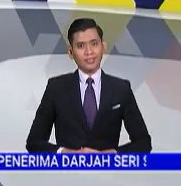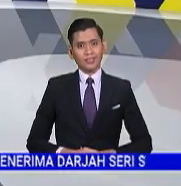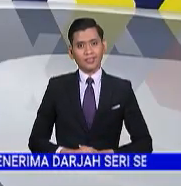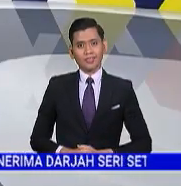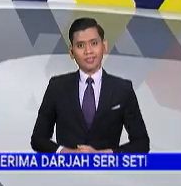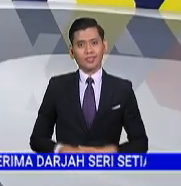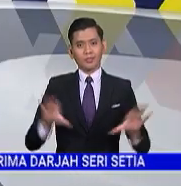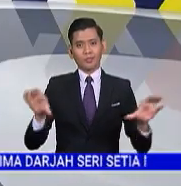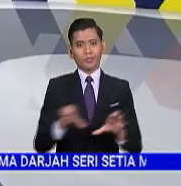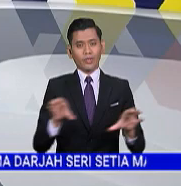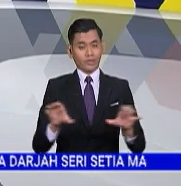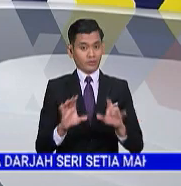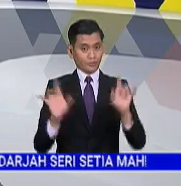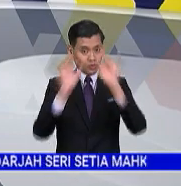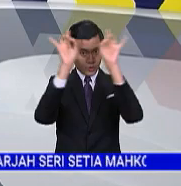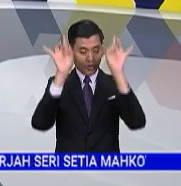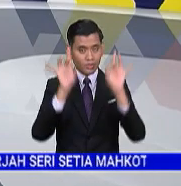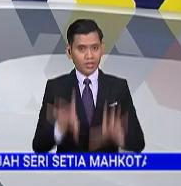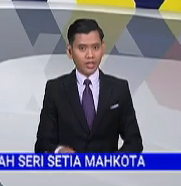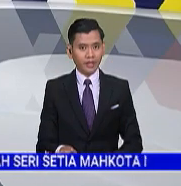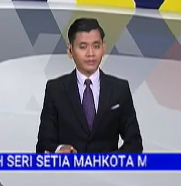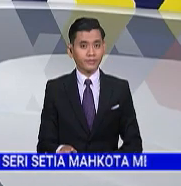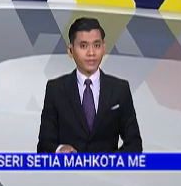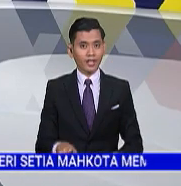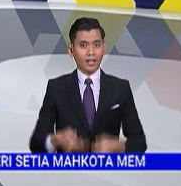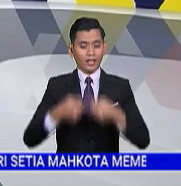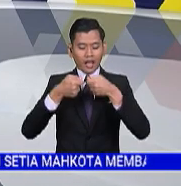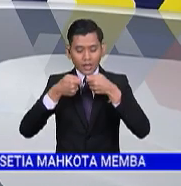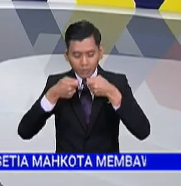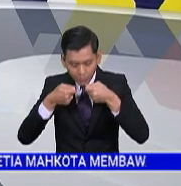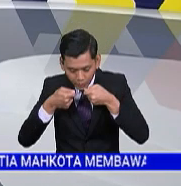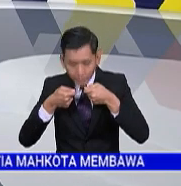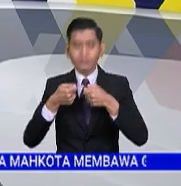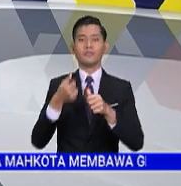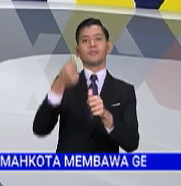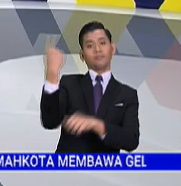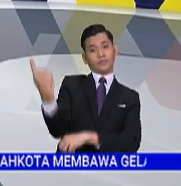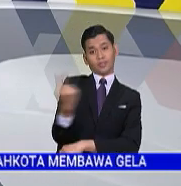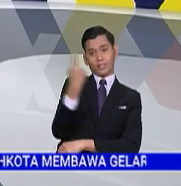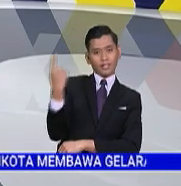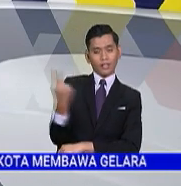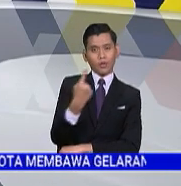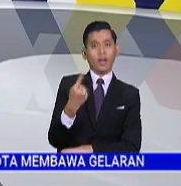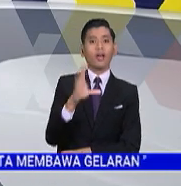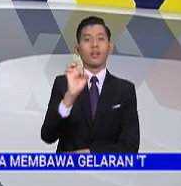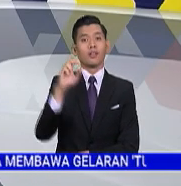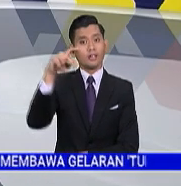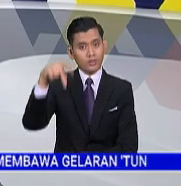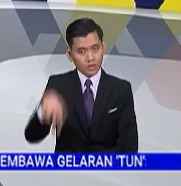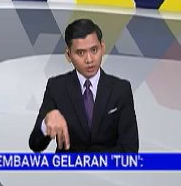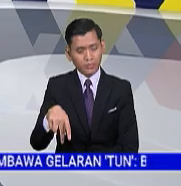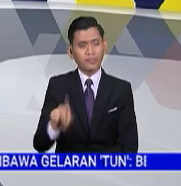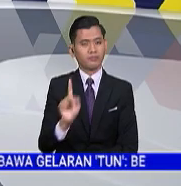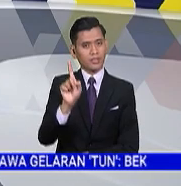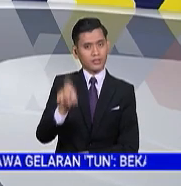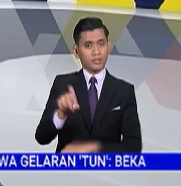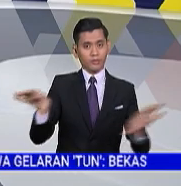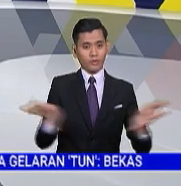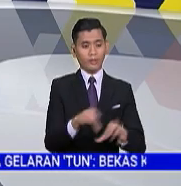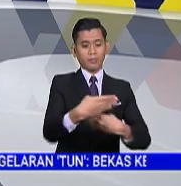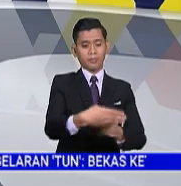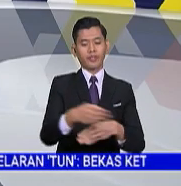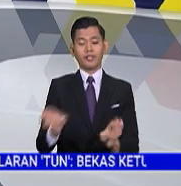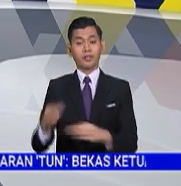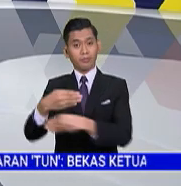Membuat ujian saringan COVID-19 menggunakan kit kendiri setiap hari antara SOP yang diperketat di semua bilik-bilik gerakan